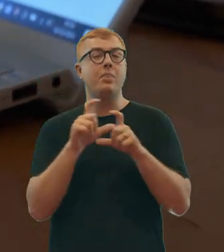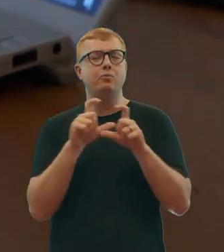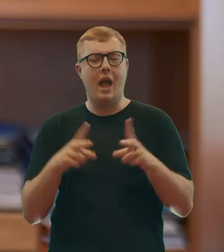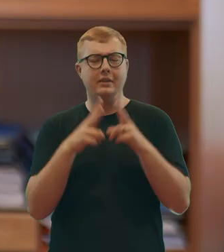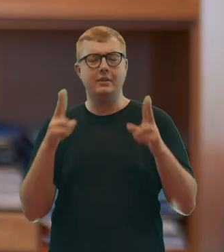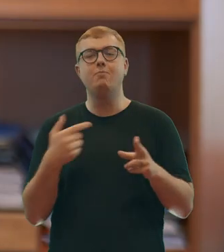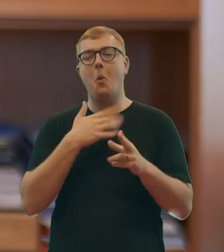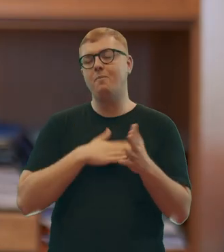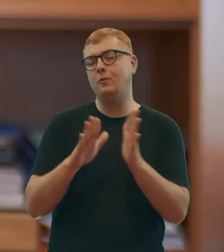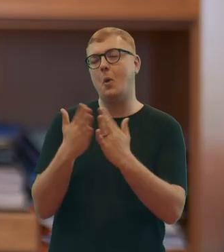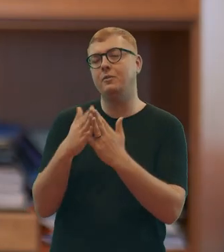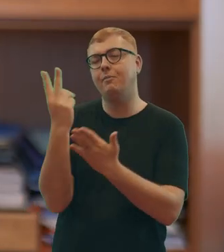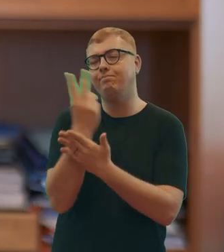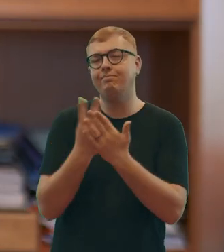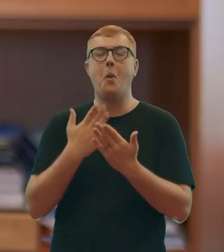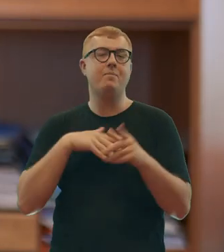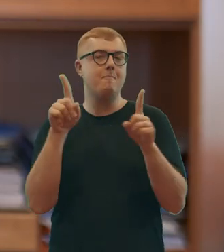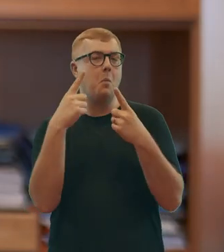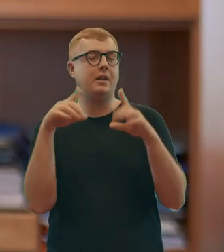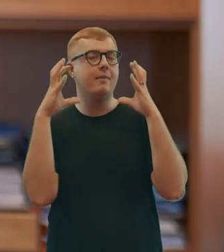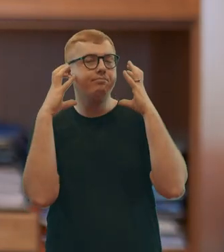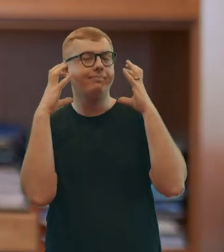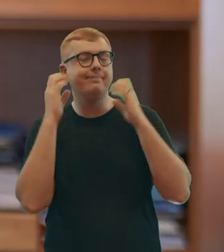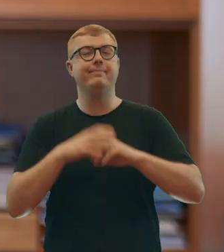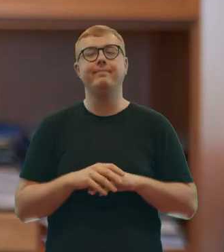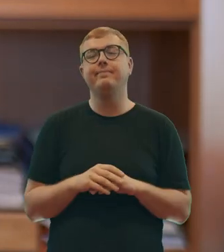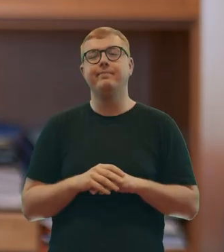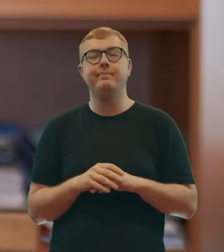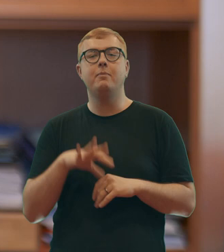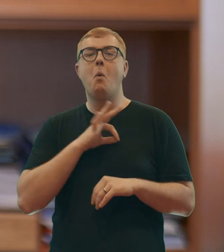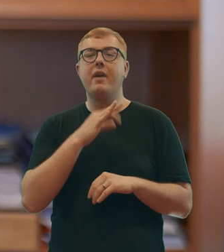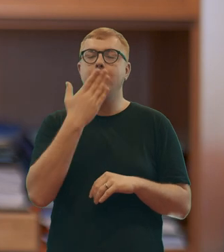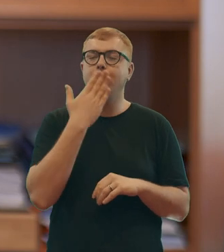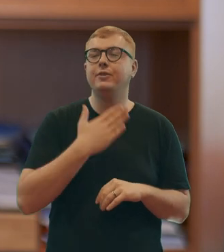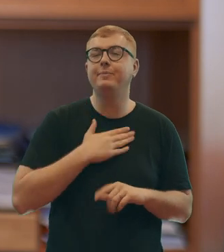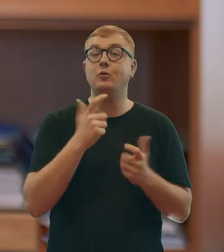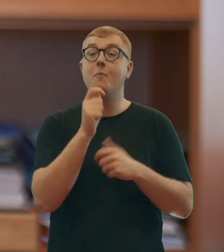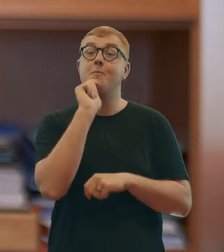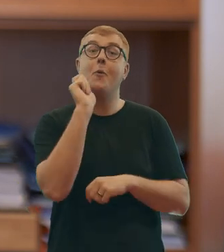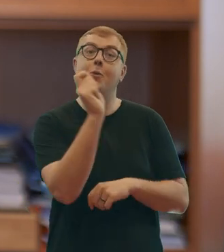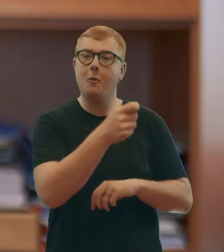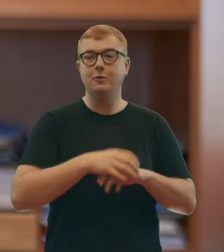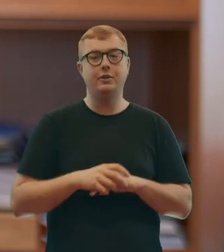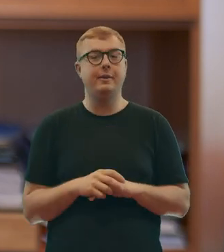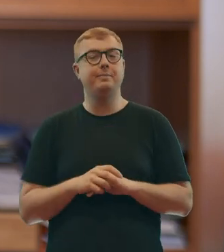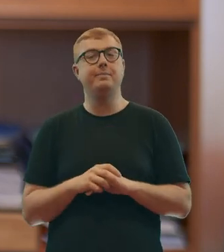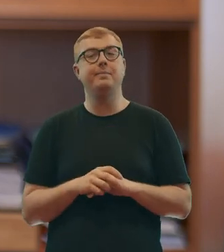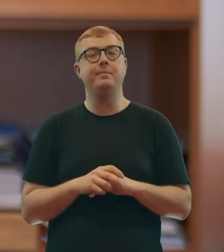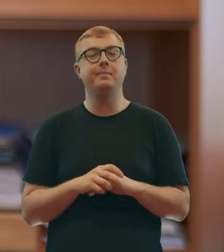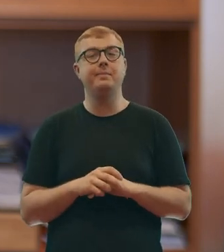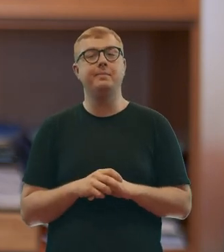W wolnym czasie lubię czytać książki, lubię słuchać muzyki. Moją pasją są też